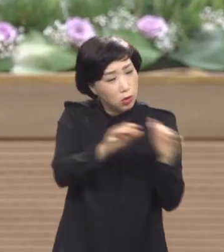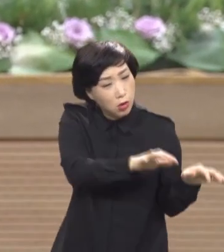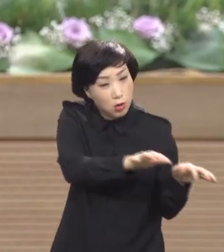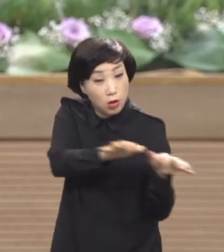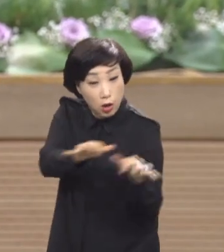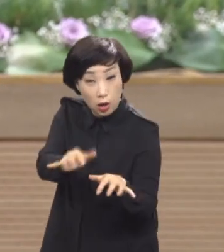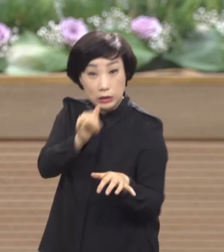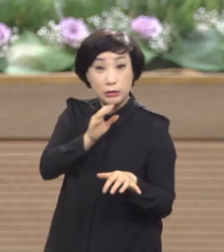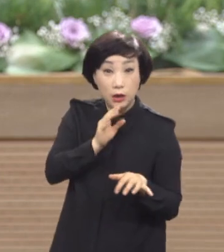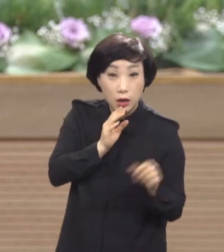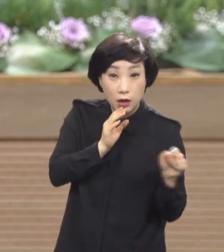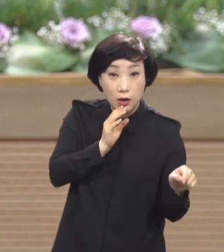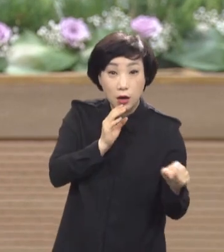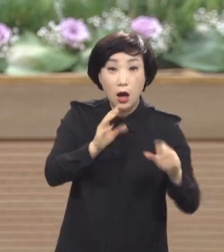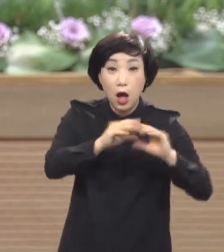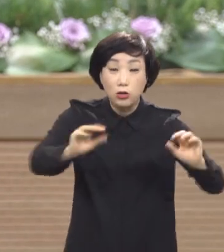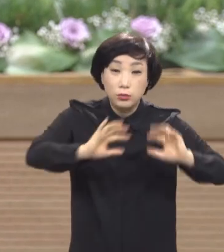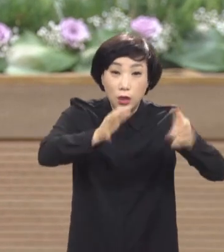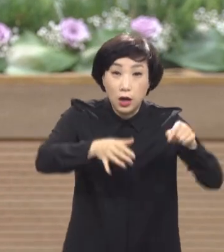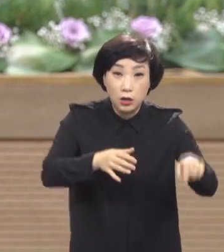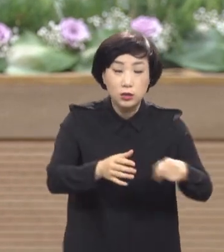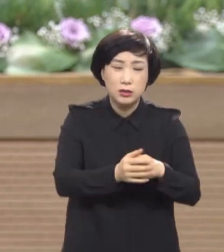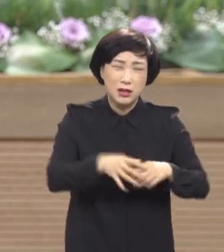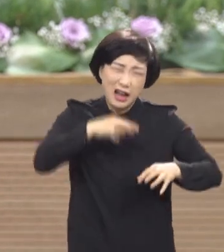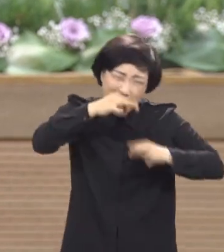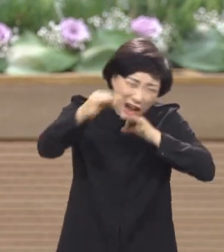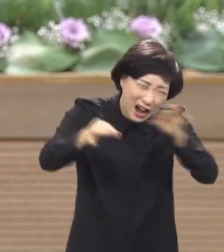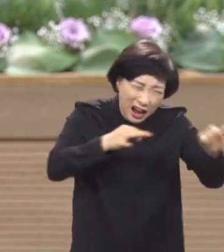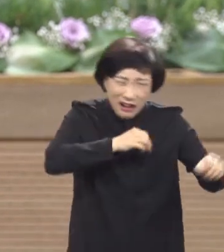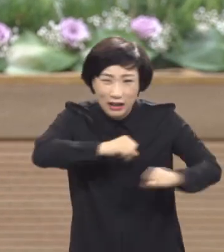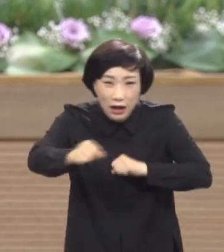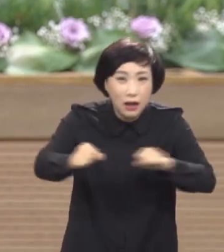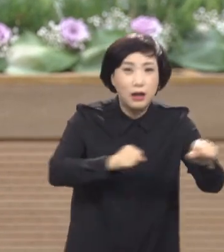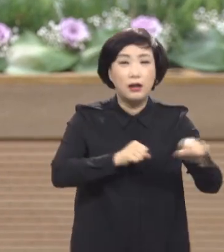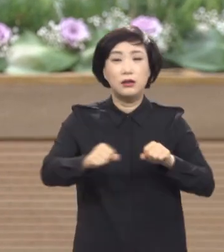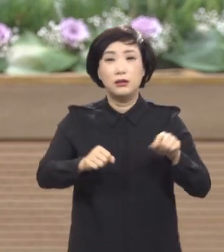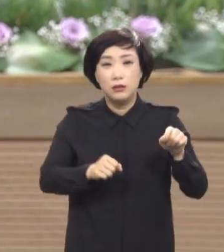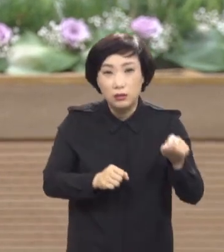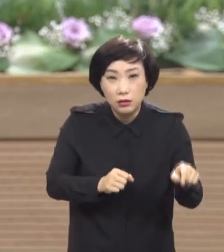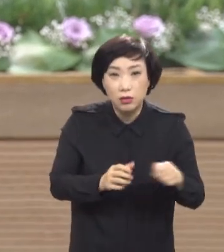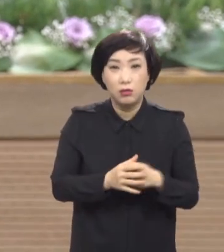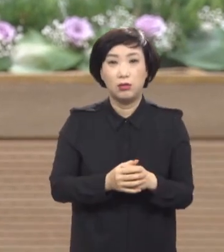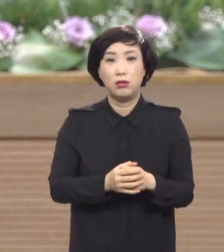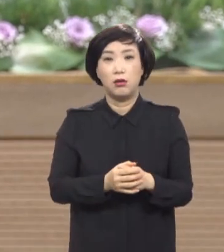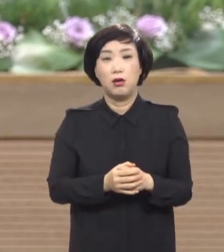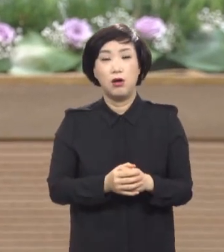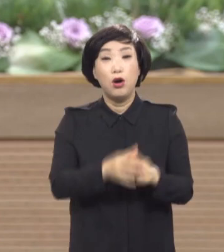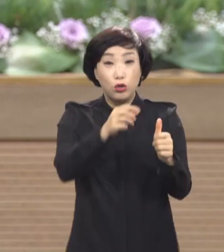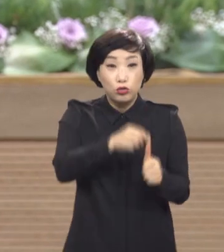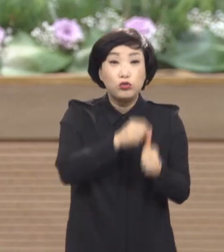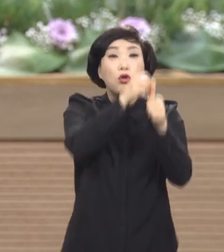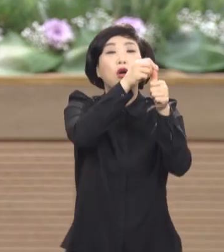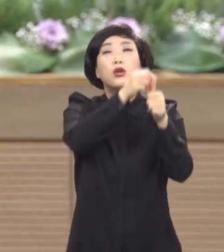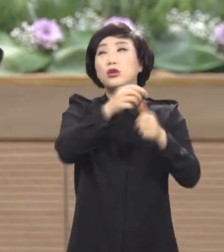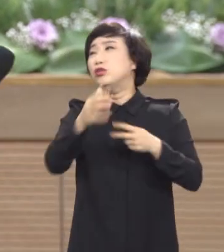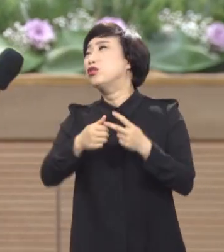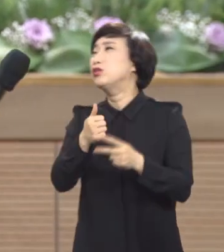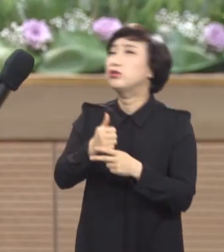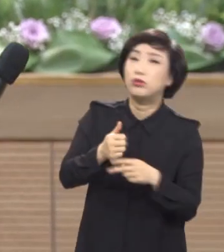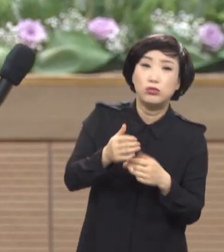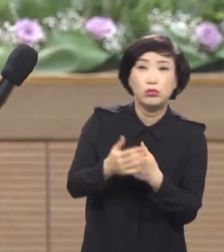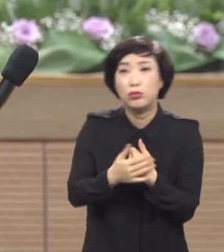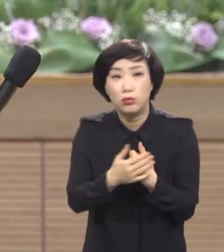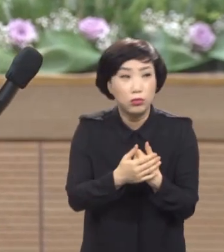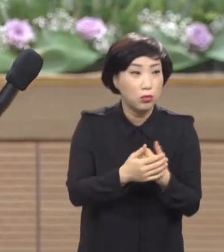애급에서 울부짖으며 몸부림을 치고 살려줄 힘이 없는데